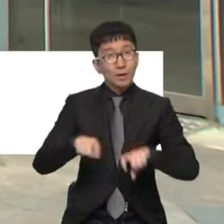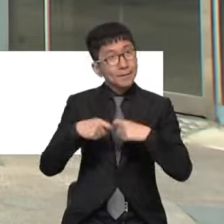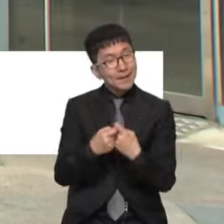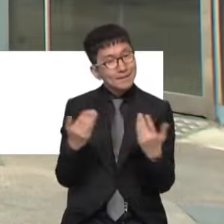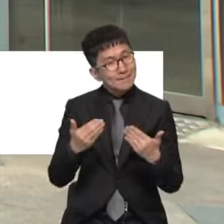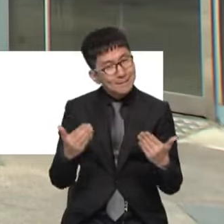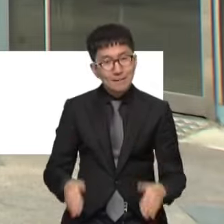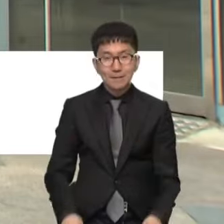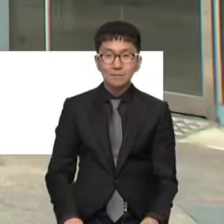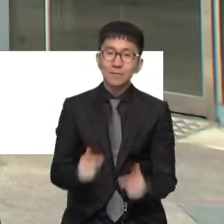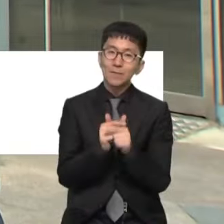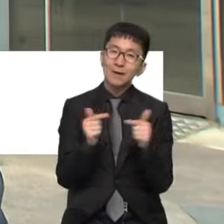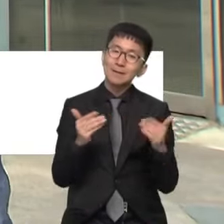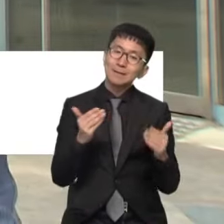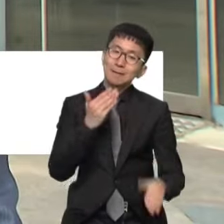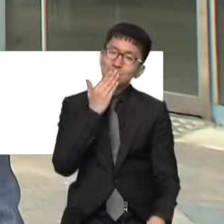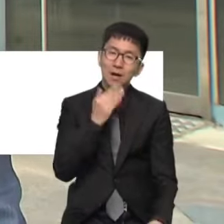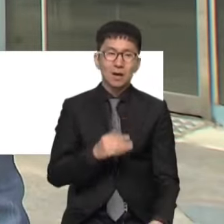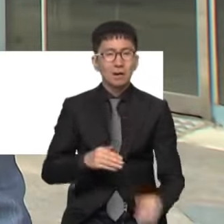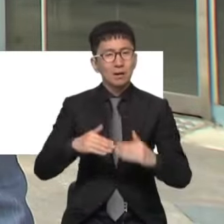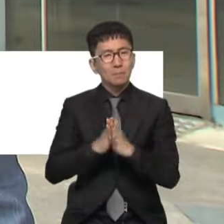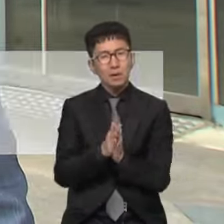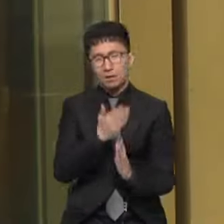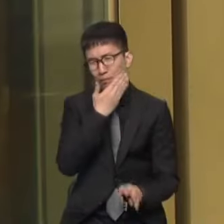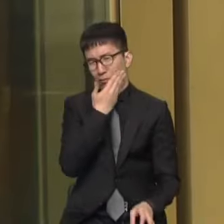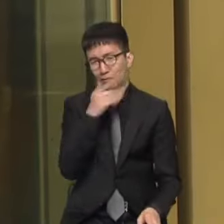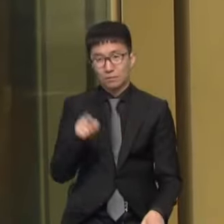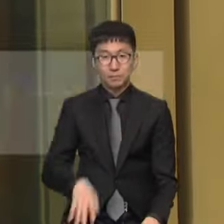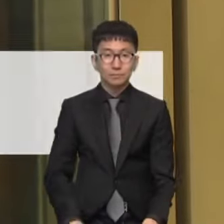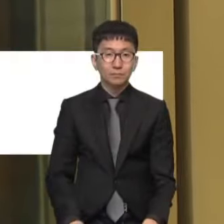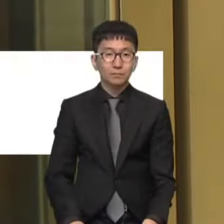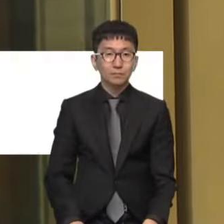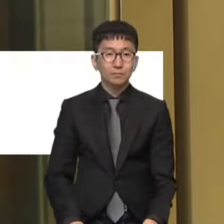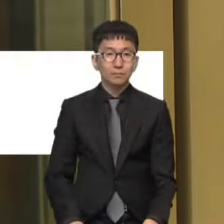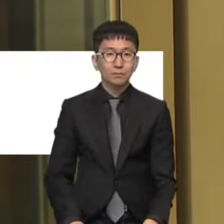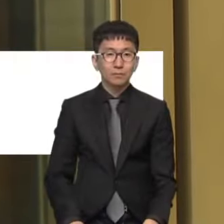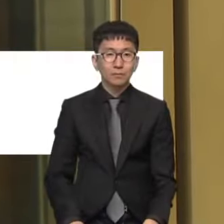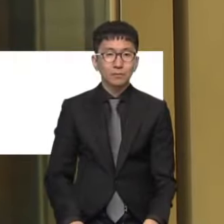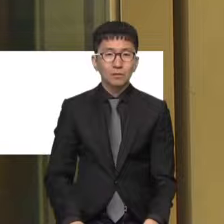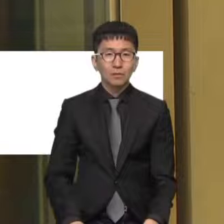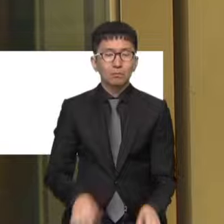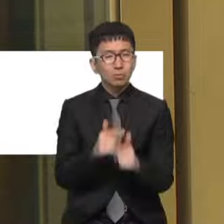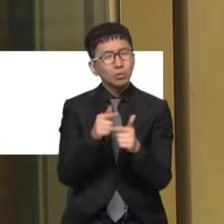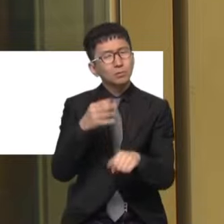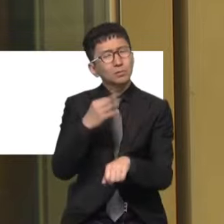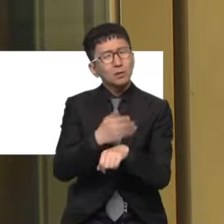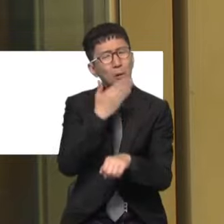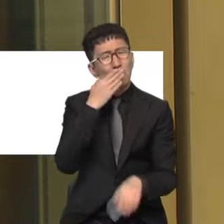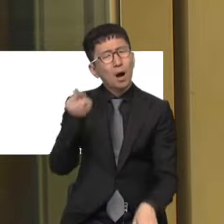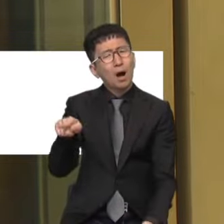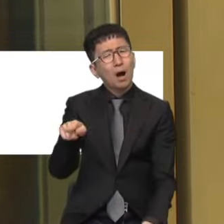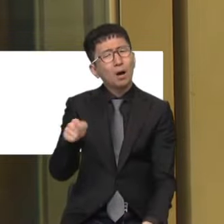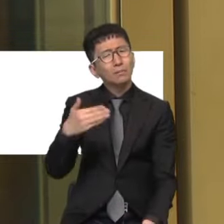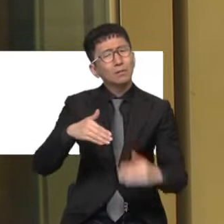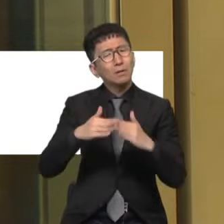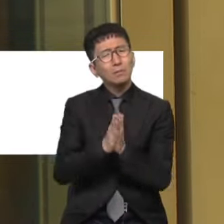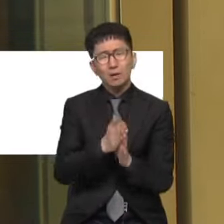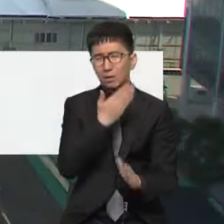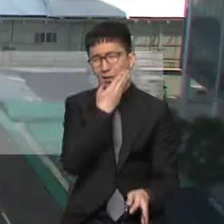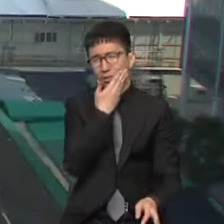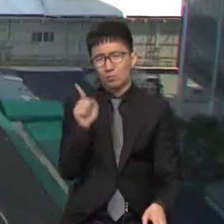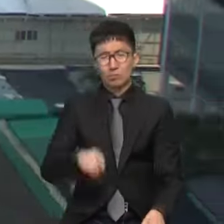가지 일도 하고 그러죠. 많이 아쉽죠. 그래도 중간에서 살 거 있거든. 뭐 이런 말 할 수